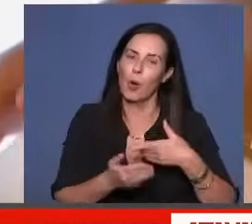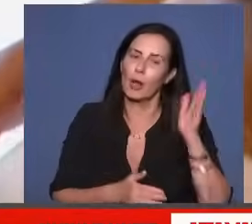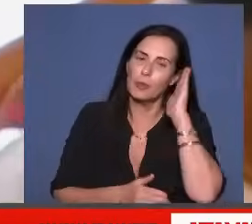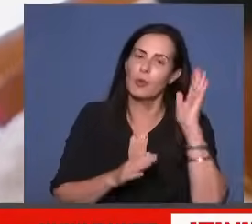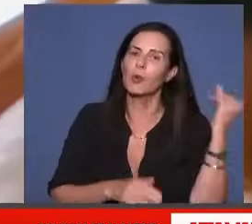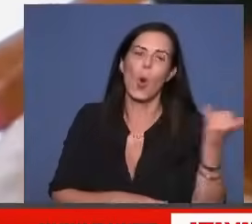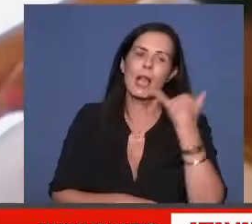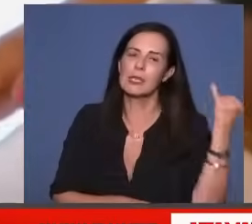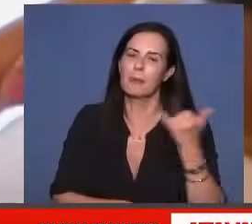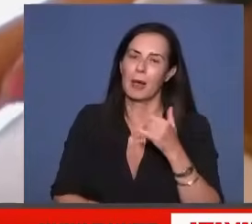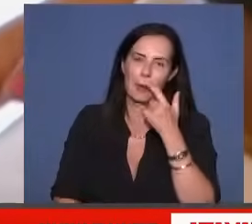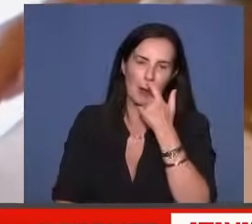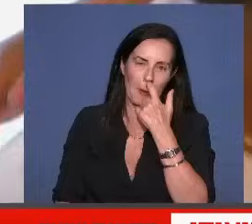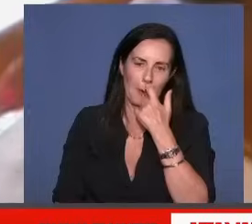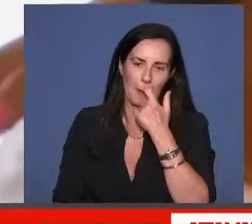הזמן.